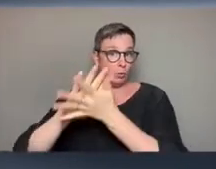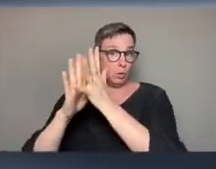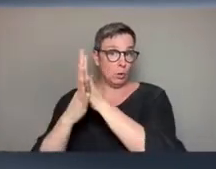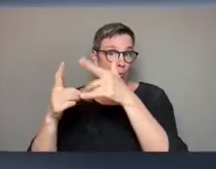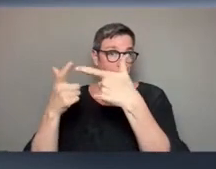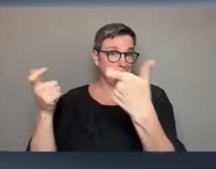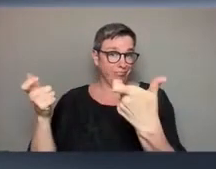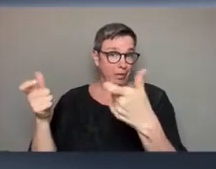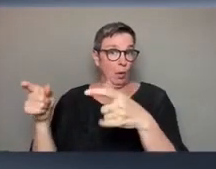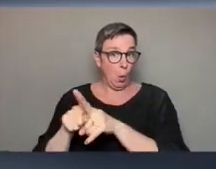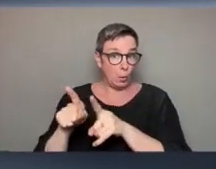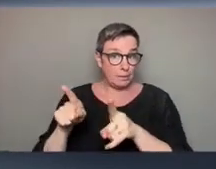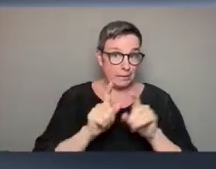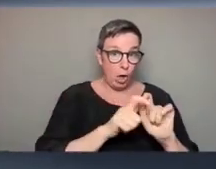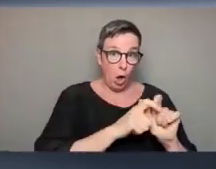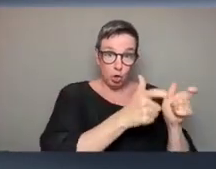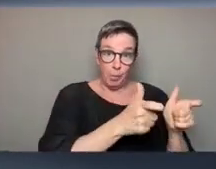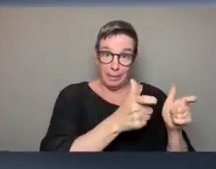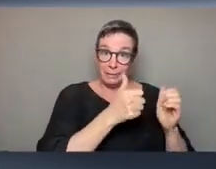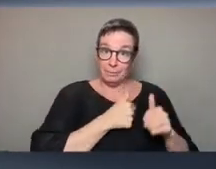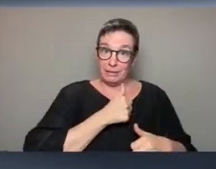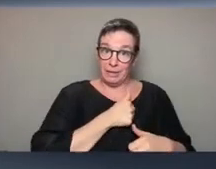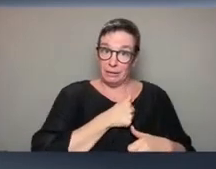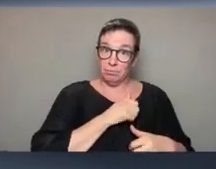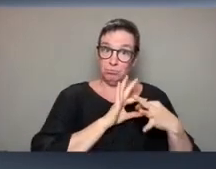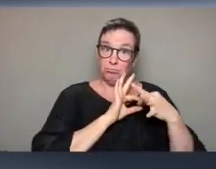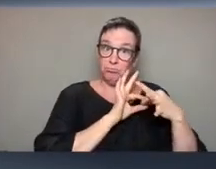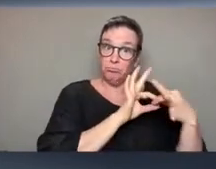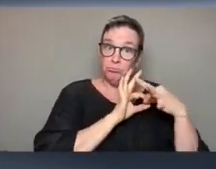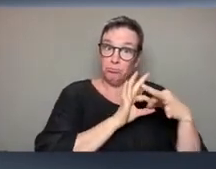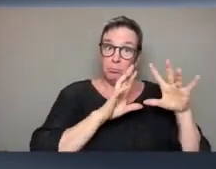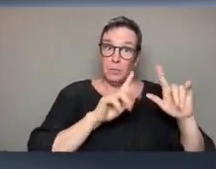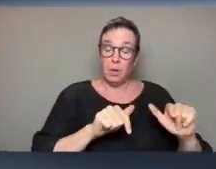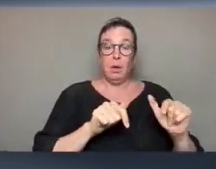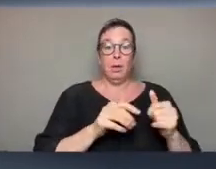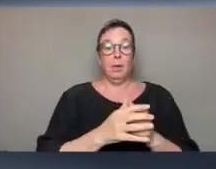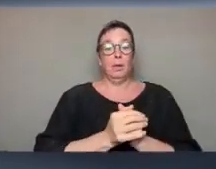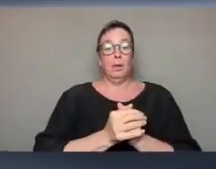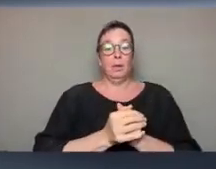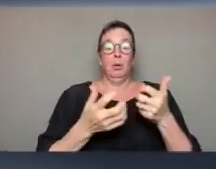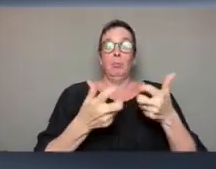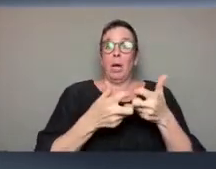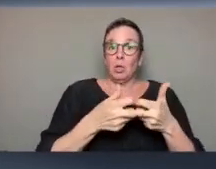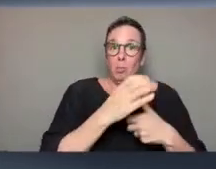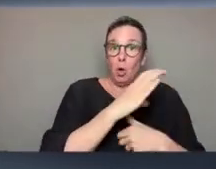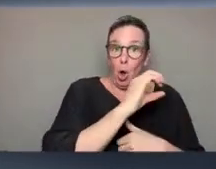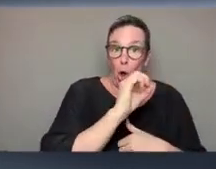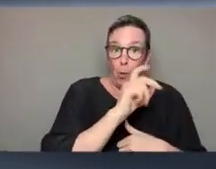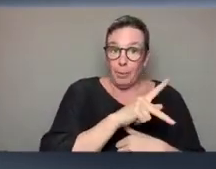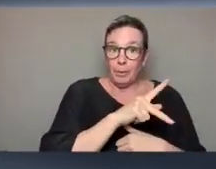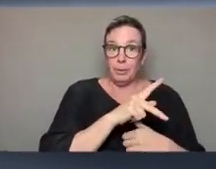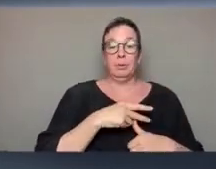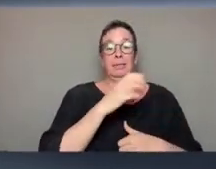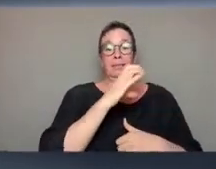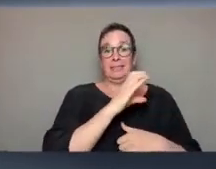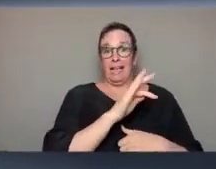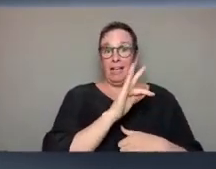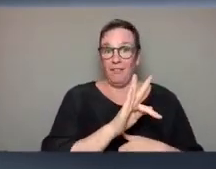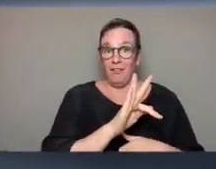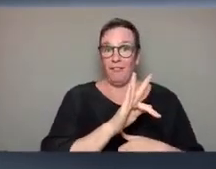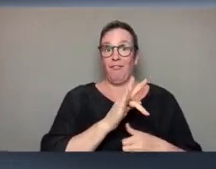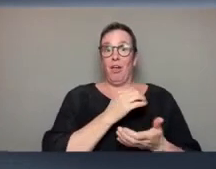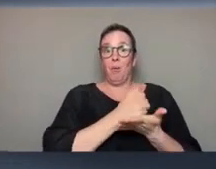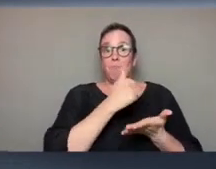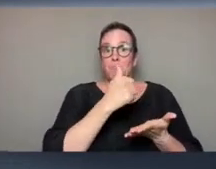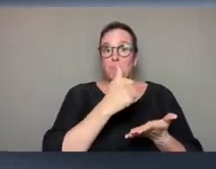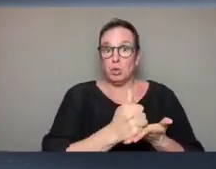avec des entreprises privées, c'est-à-dire Coop, CFF, Post Auto,